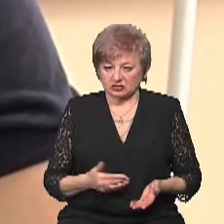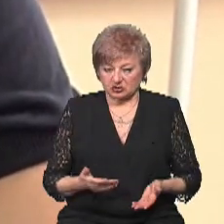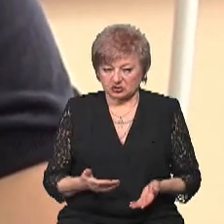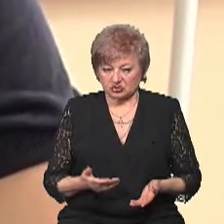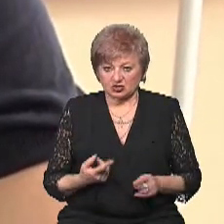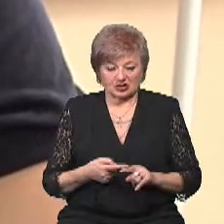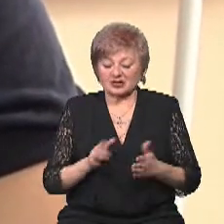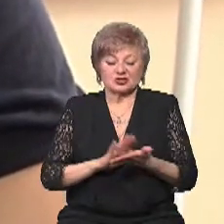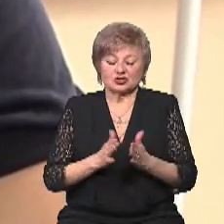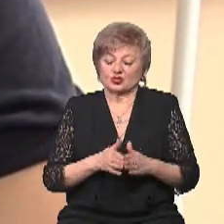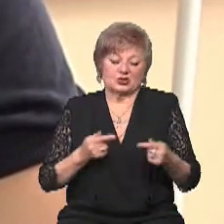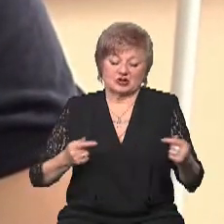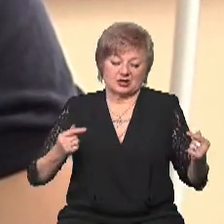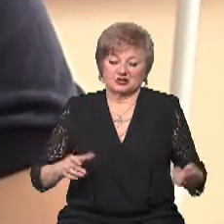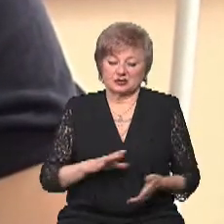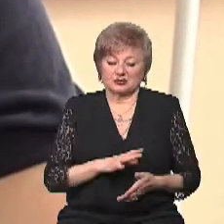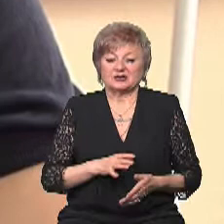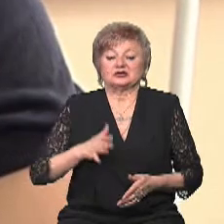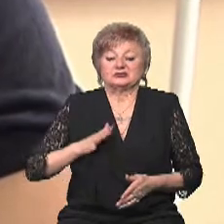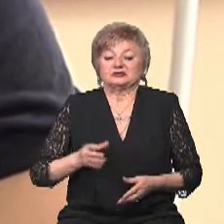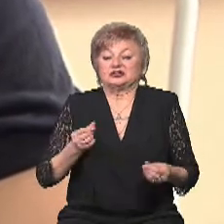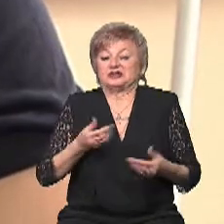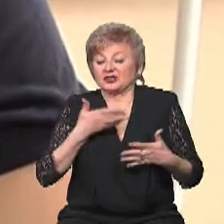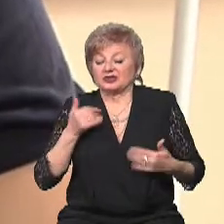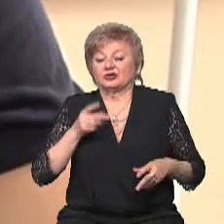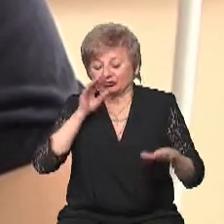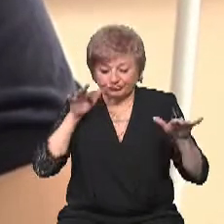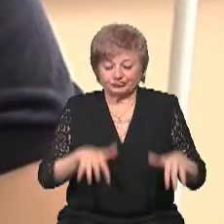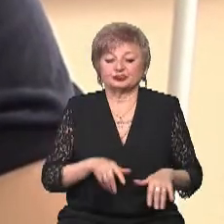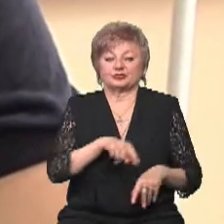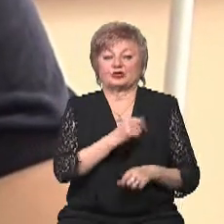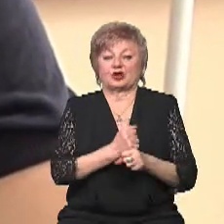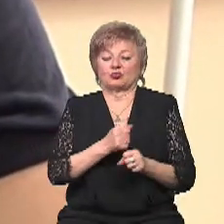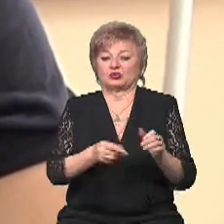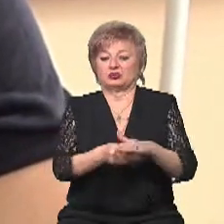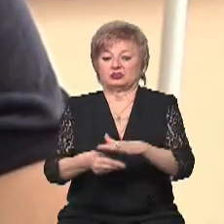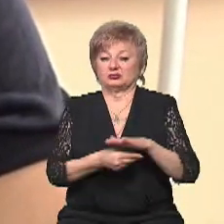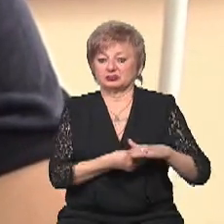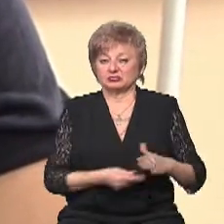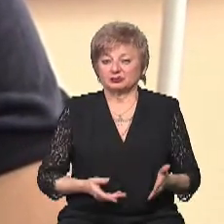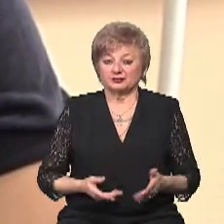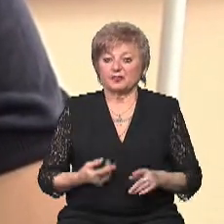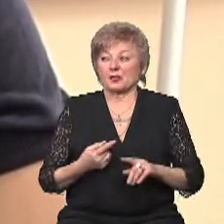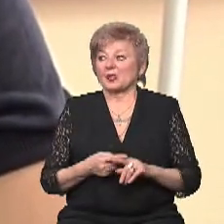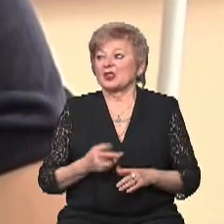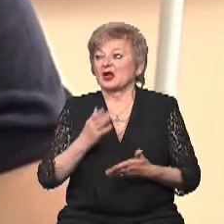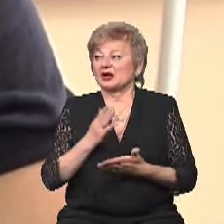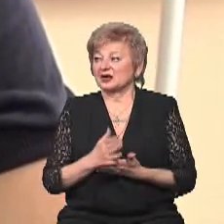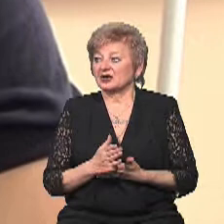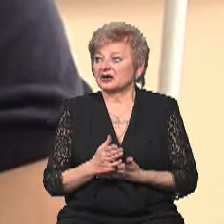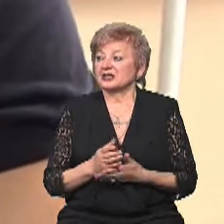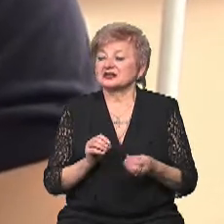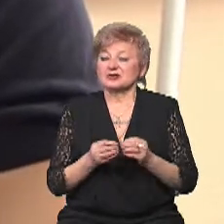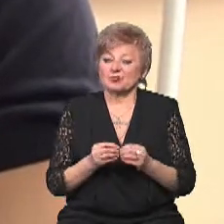есть ситуации разные бывают. Ну, есть сложности, есть какие-то эти, но мы этим занимаемся. Есть, конечно, проблемы